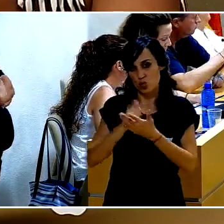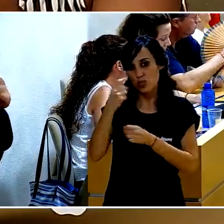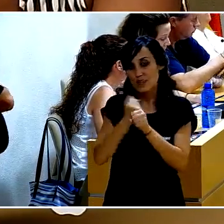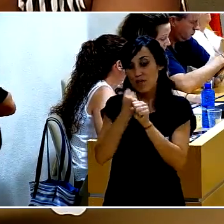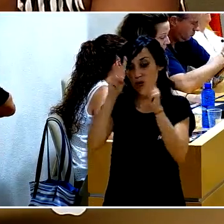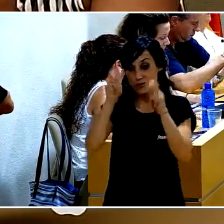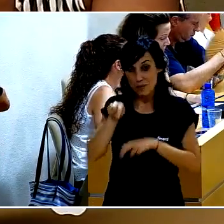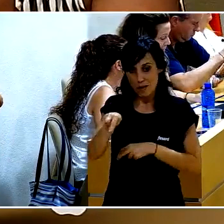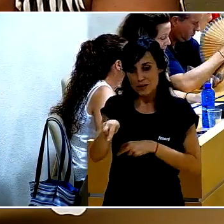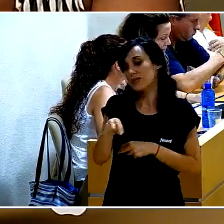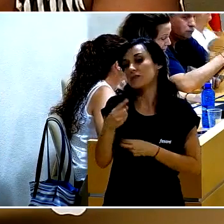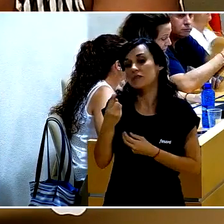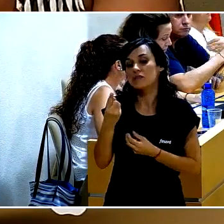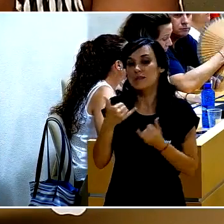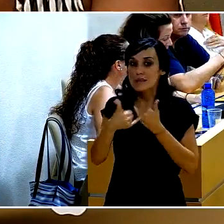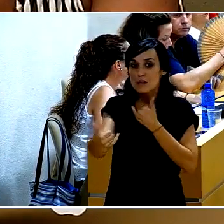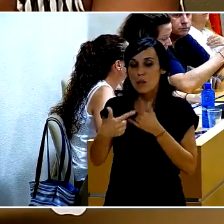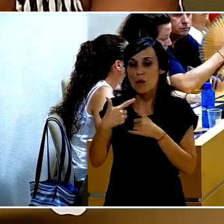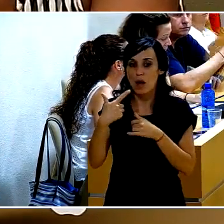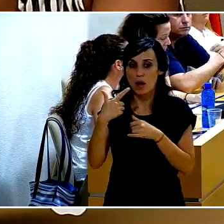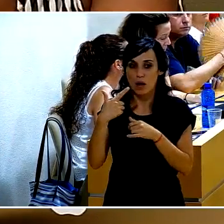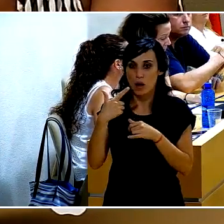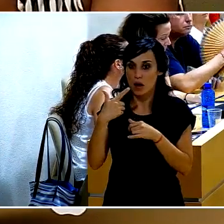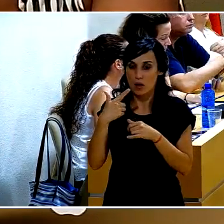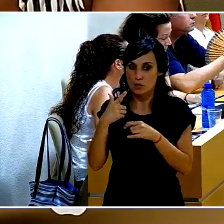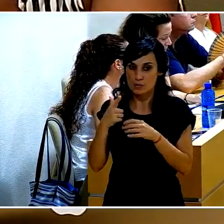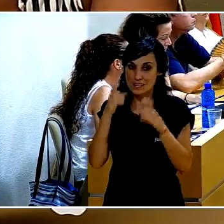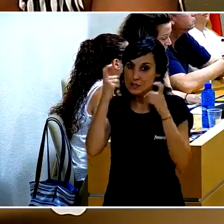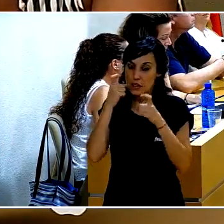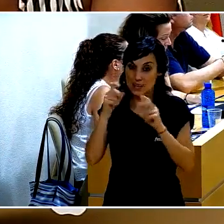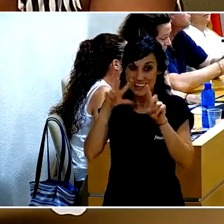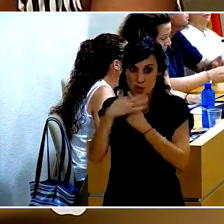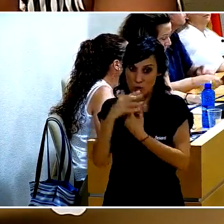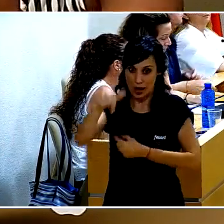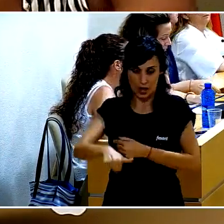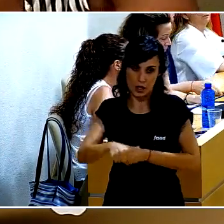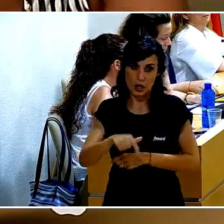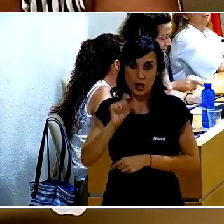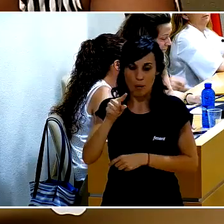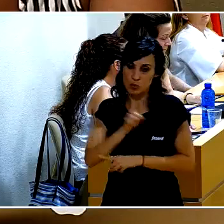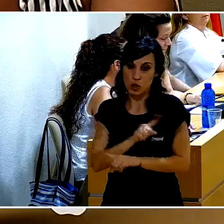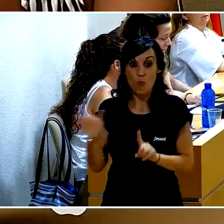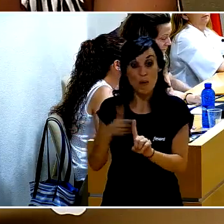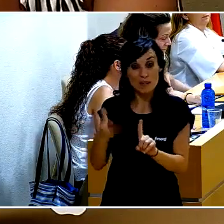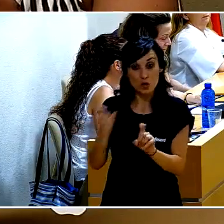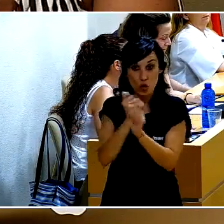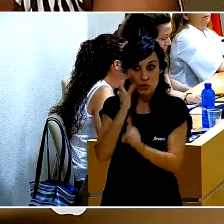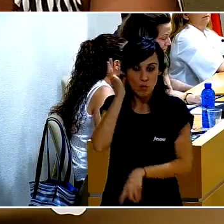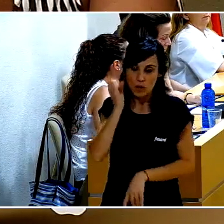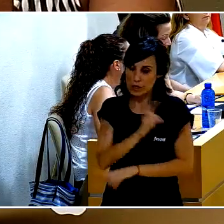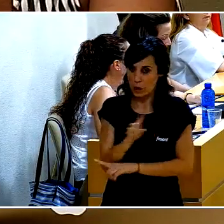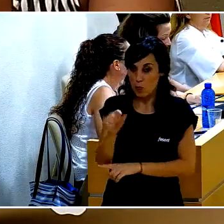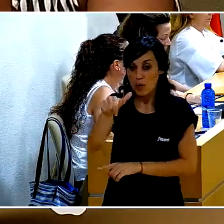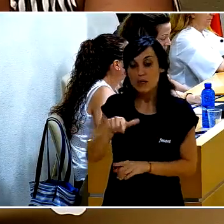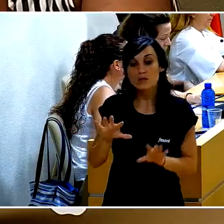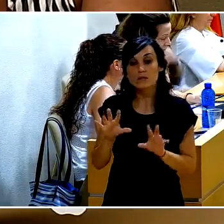línia perquè no n'hi ha cap altra desgràcia d'aquesta envergadura en aquesta població, ni n'hi ha cap més maltractament cap a les dones, i aquesta és